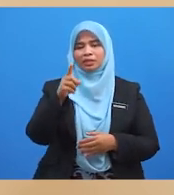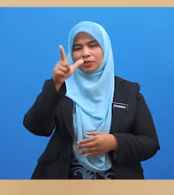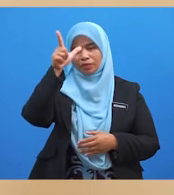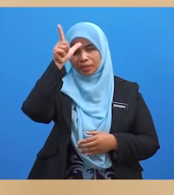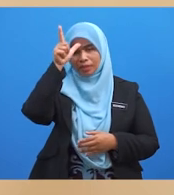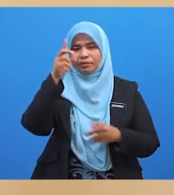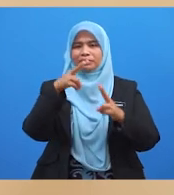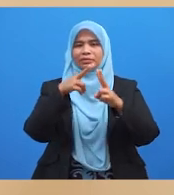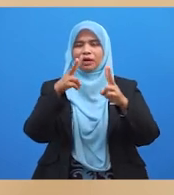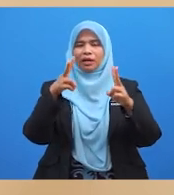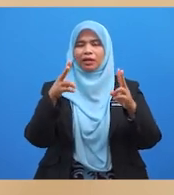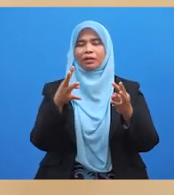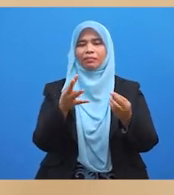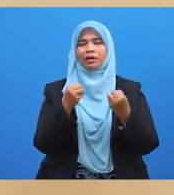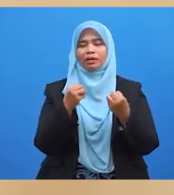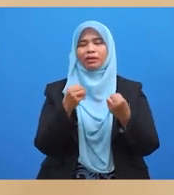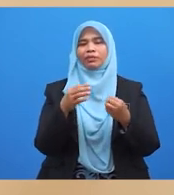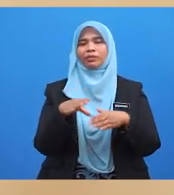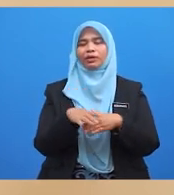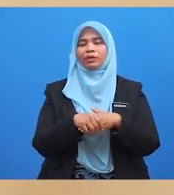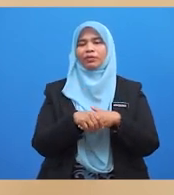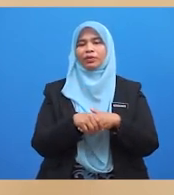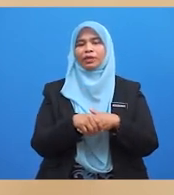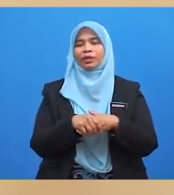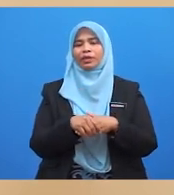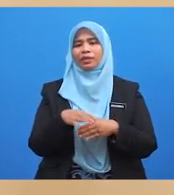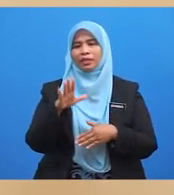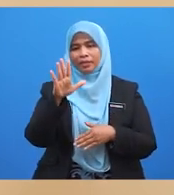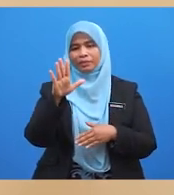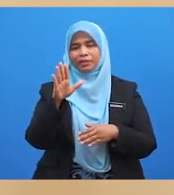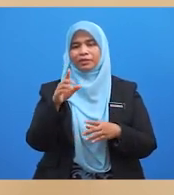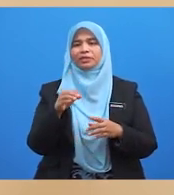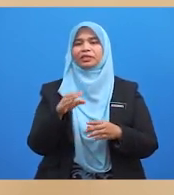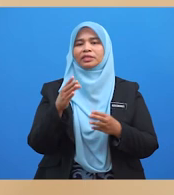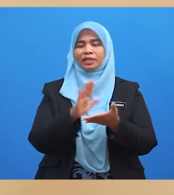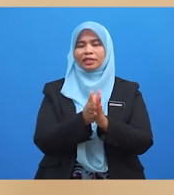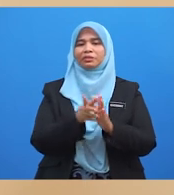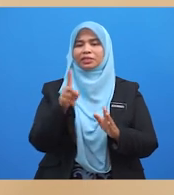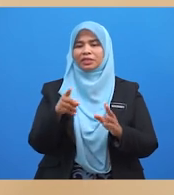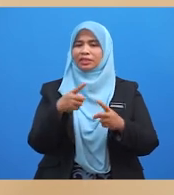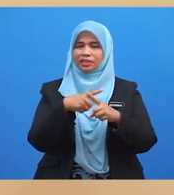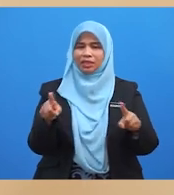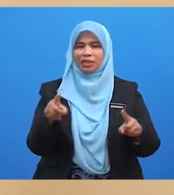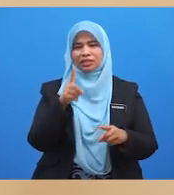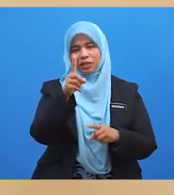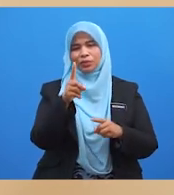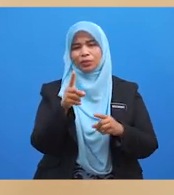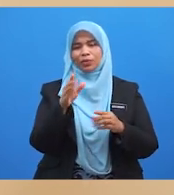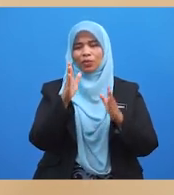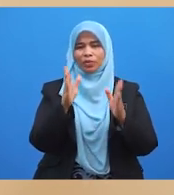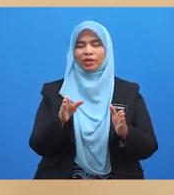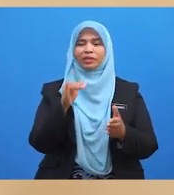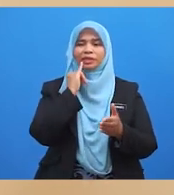sangat berhajat kepada yang kelima, hendaklah diceraikan salah seorang dari yang empat tadi. Tapi